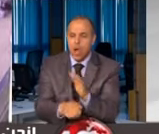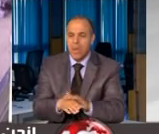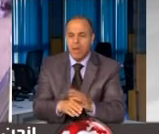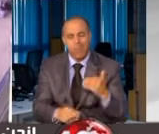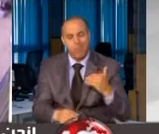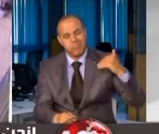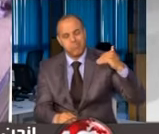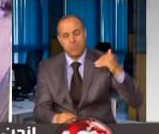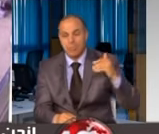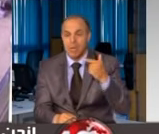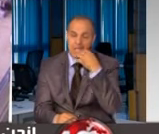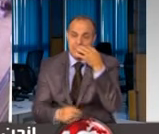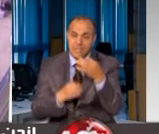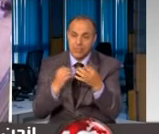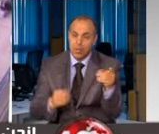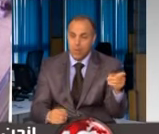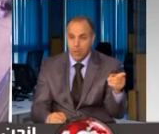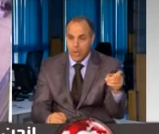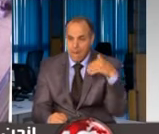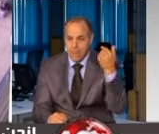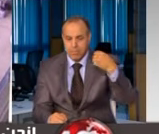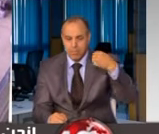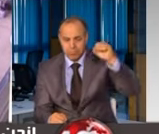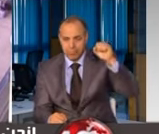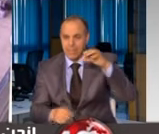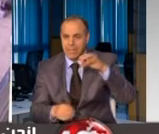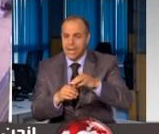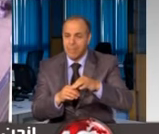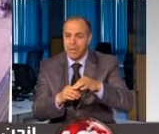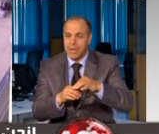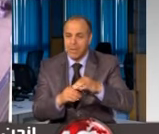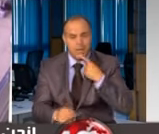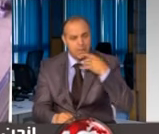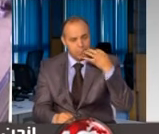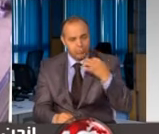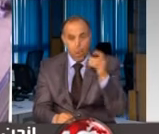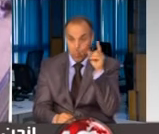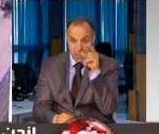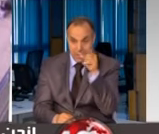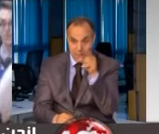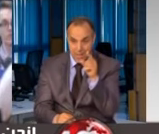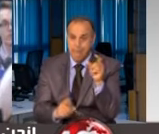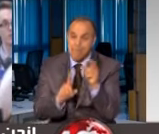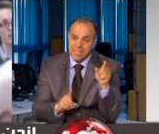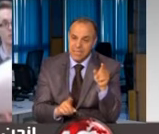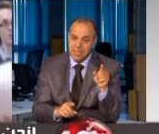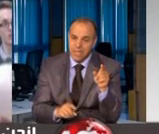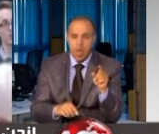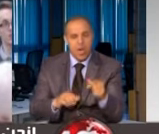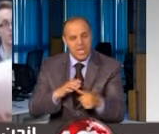السامية. وفي تصريح له بعد فوزه في الانتخابات، تعهد خان بأن يكون عمدة